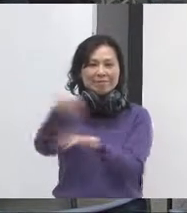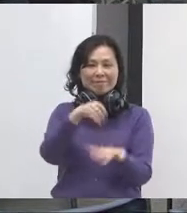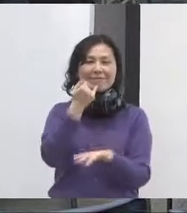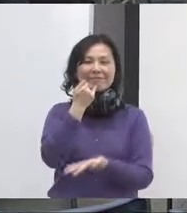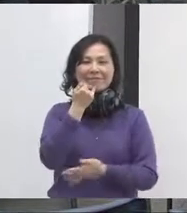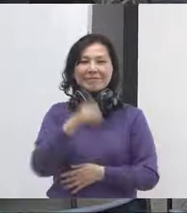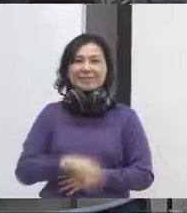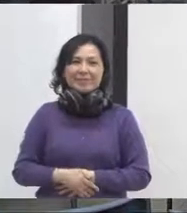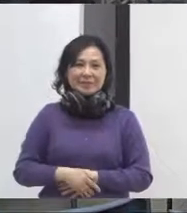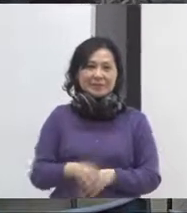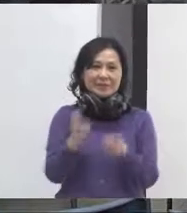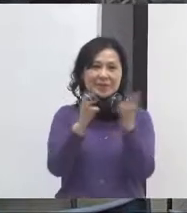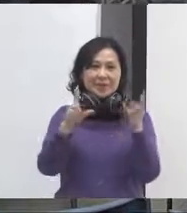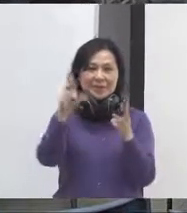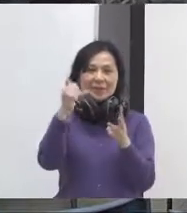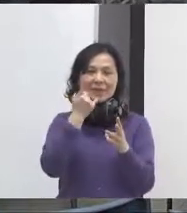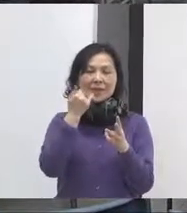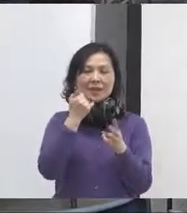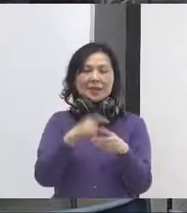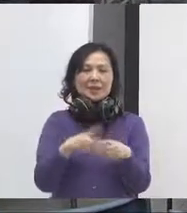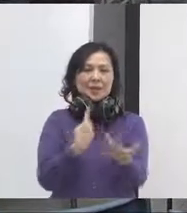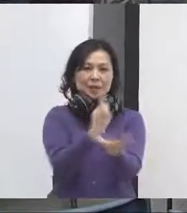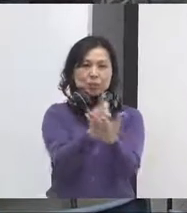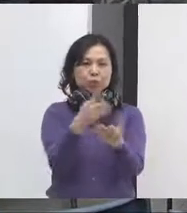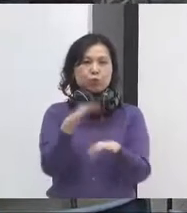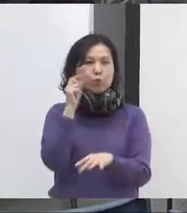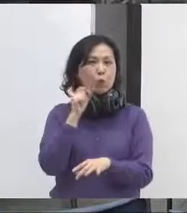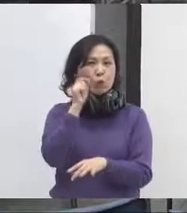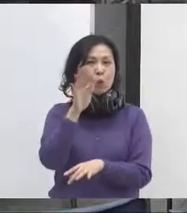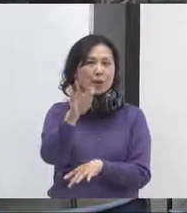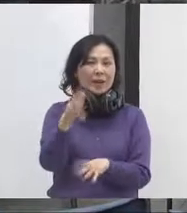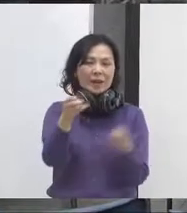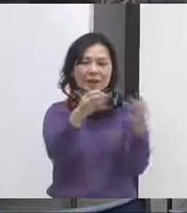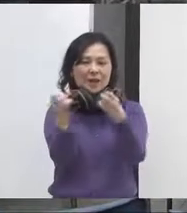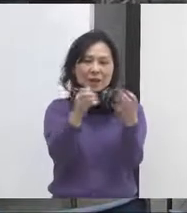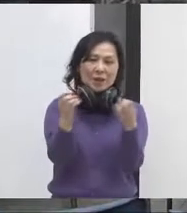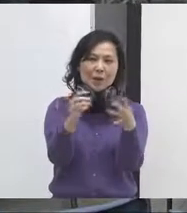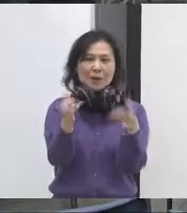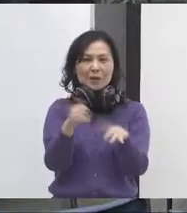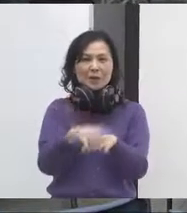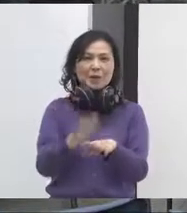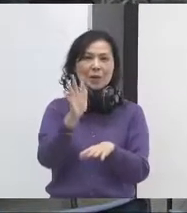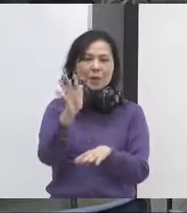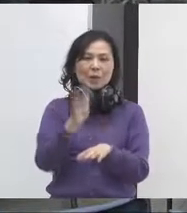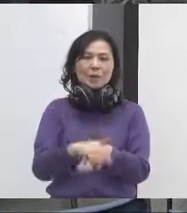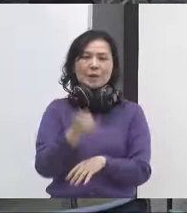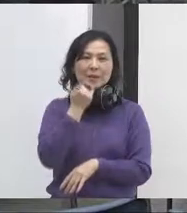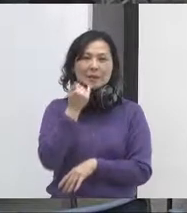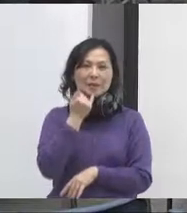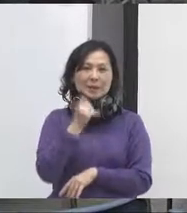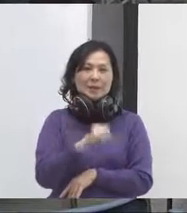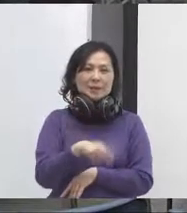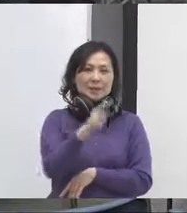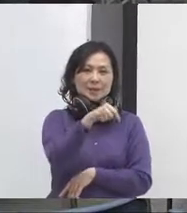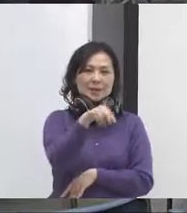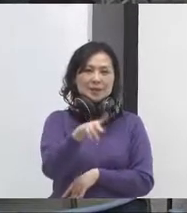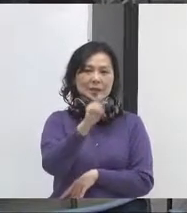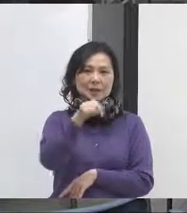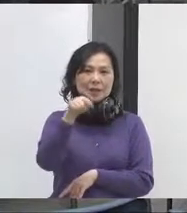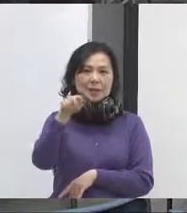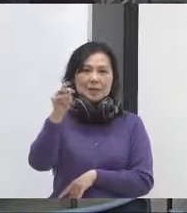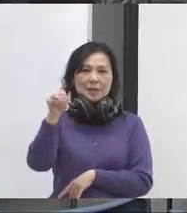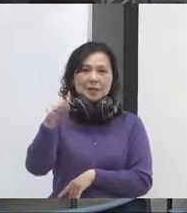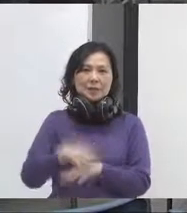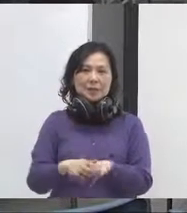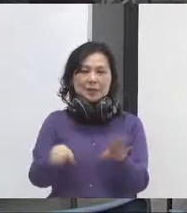那我們線上會中也可以參與有興趣線上參與討論或提案的話到我們HackMD的大會共筆目錄找開放